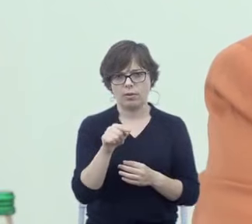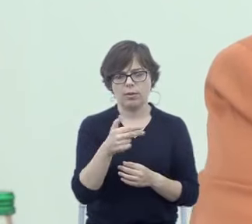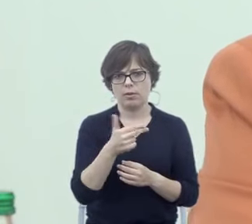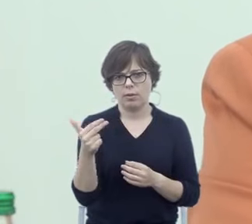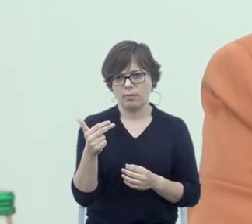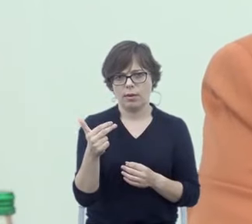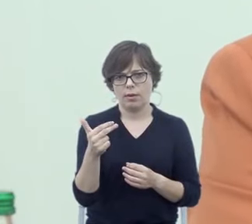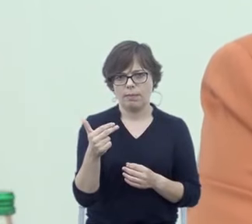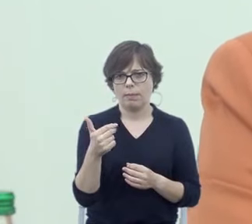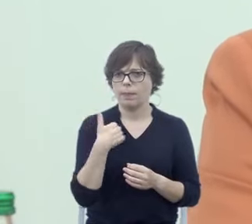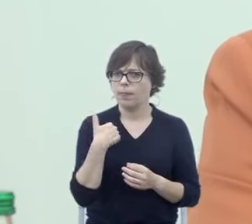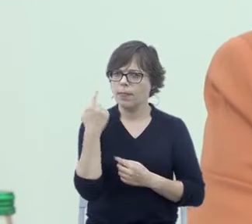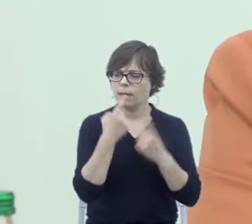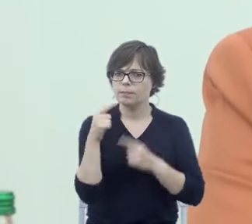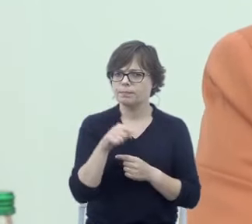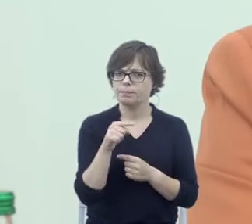się wyjątkowo